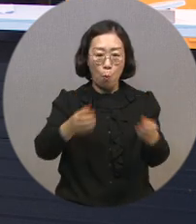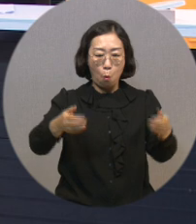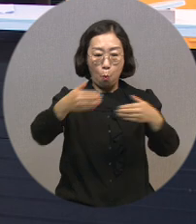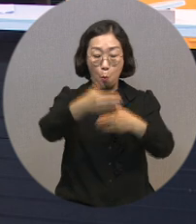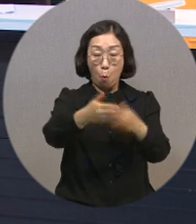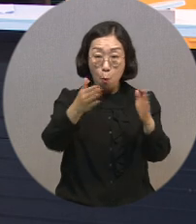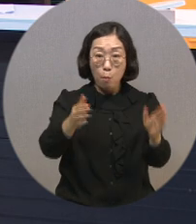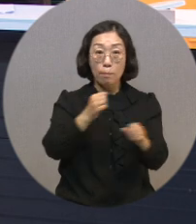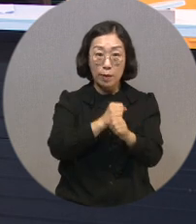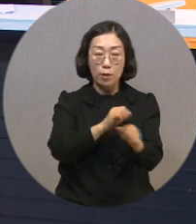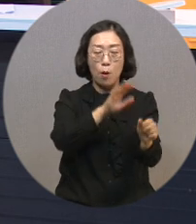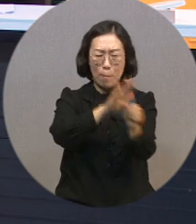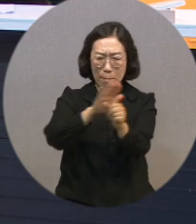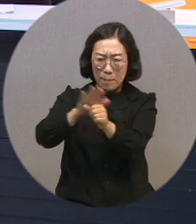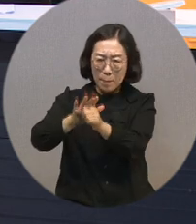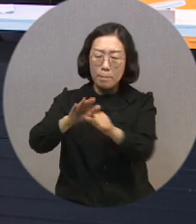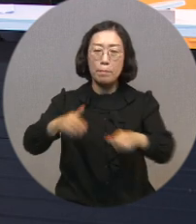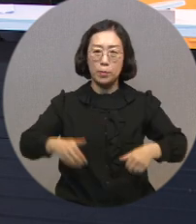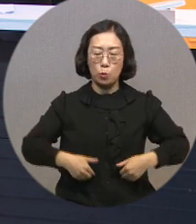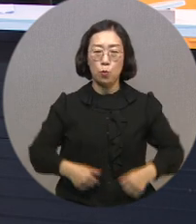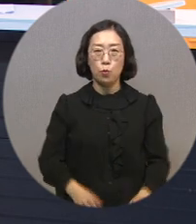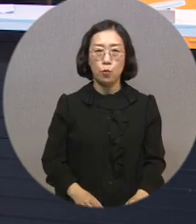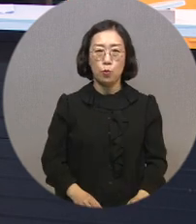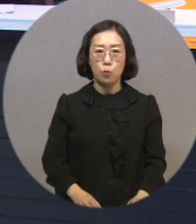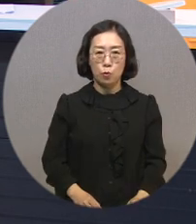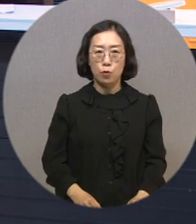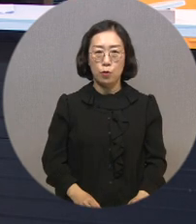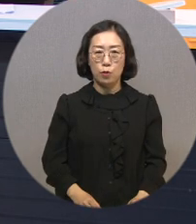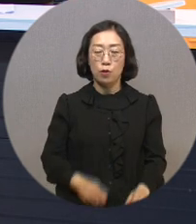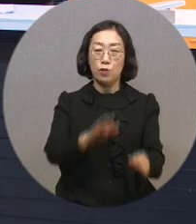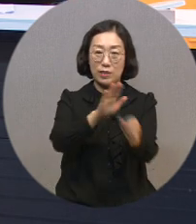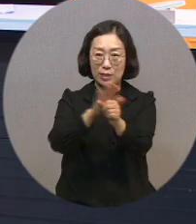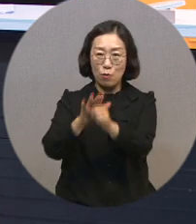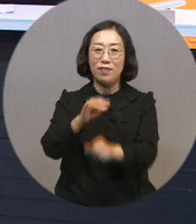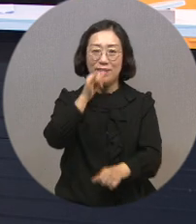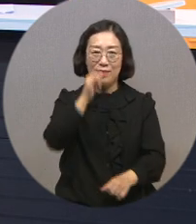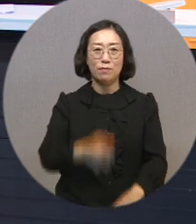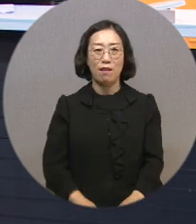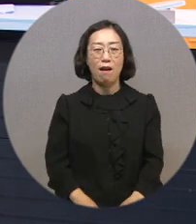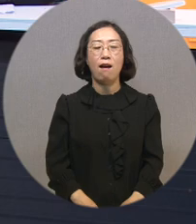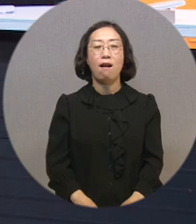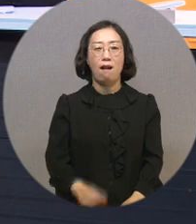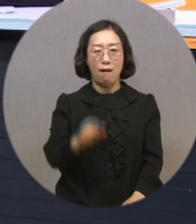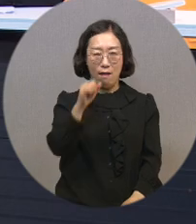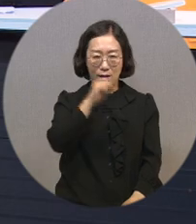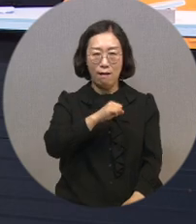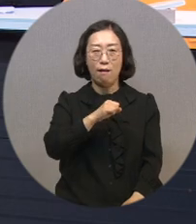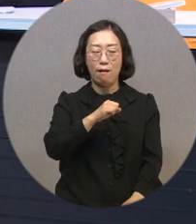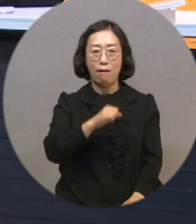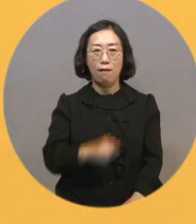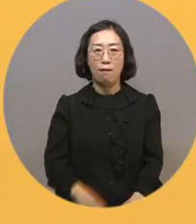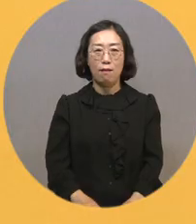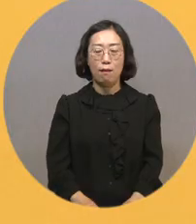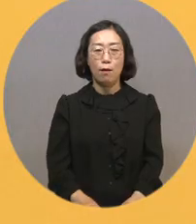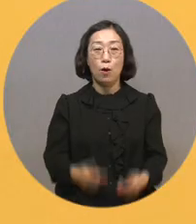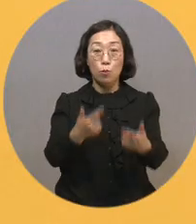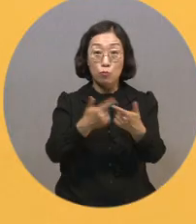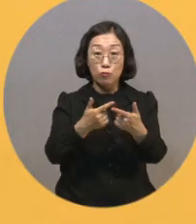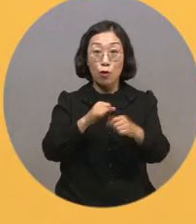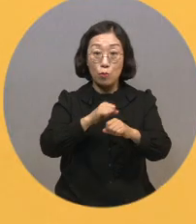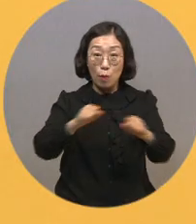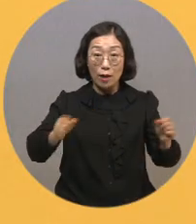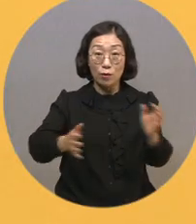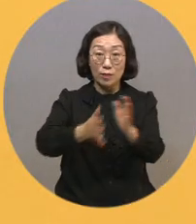또 집중적으로 지원을 해야 되거든요. 그런 의미에서 지금 지원을 하고 있다라는 말씀을 드리겠습니다. 예. 자,